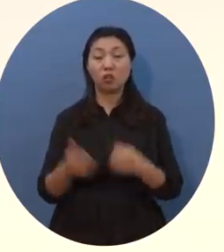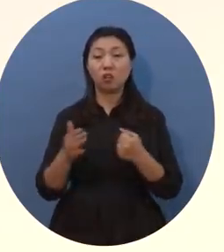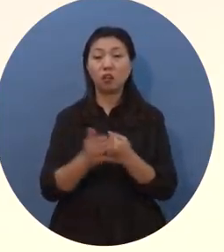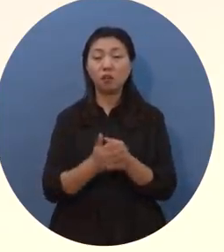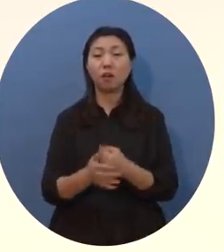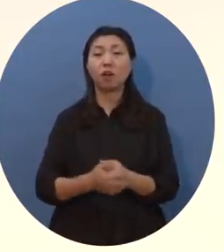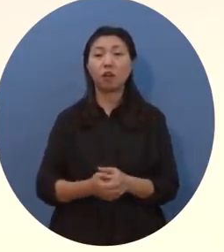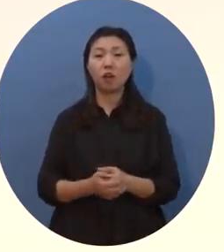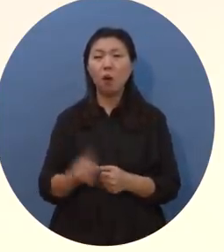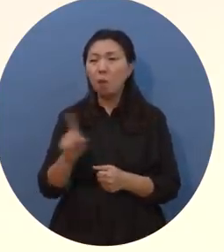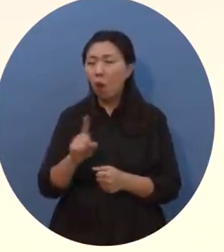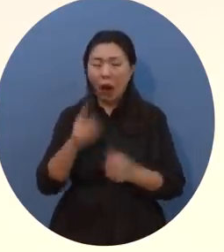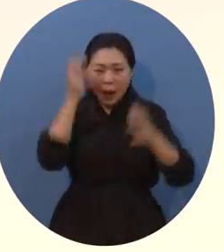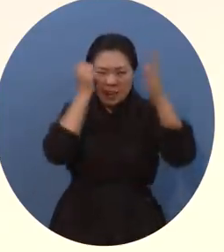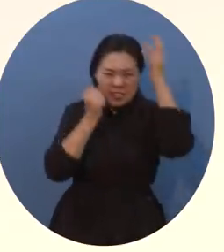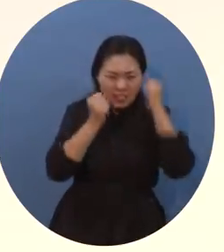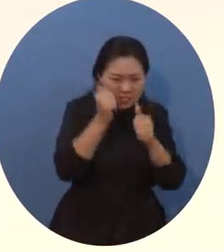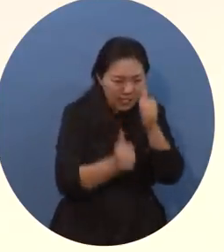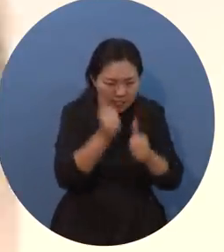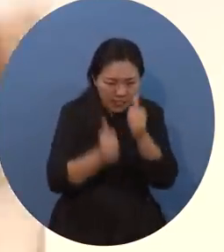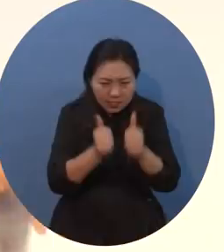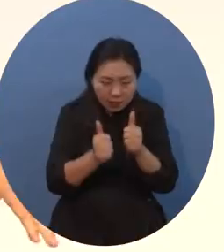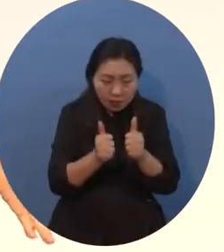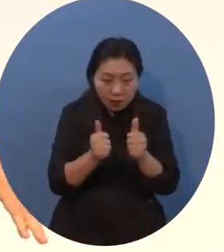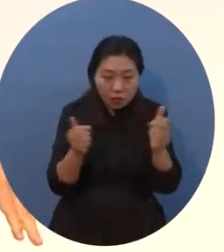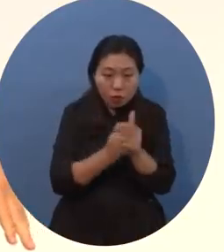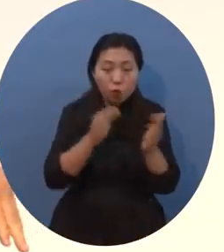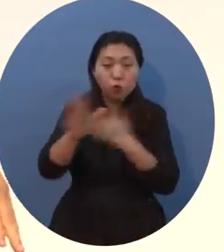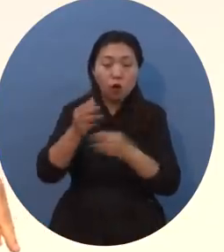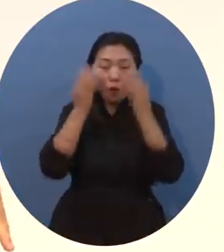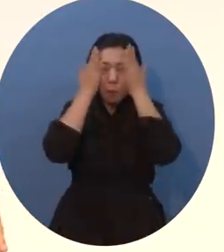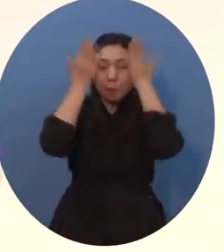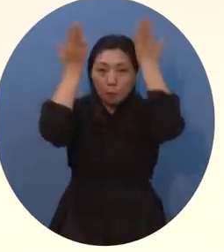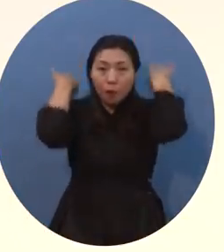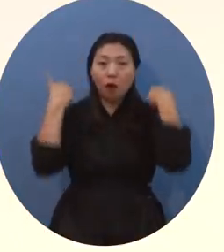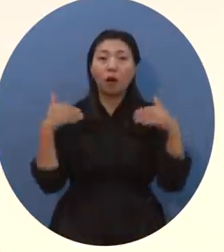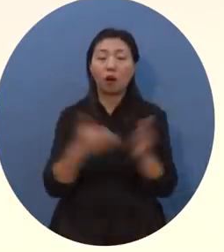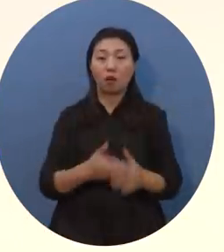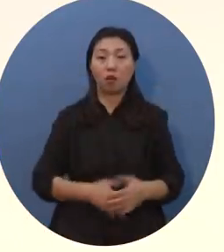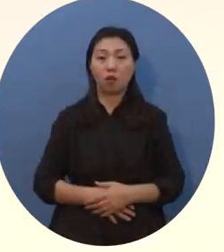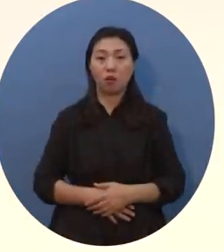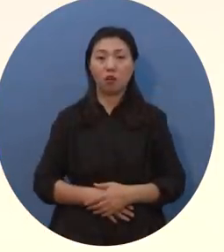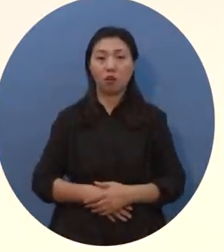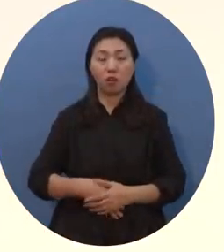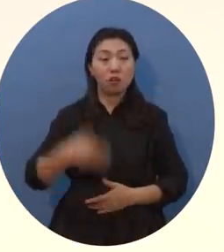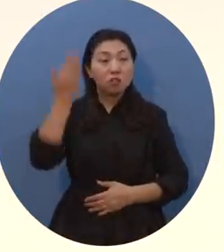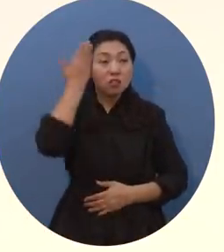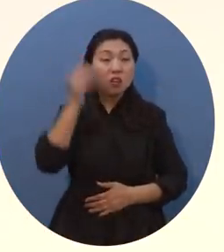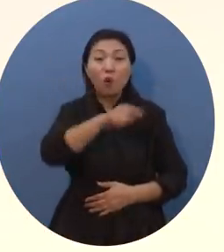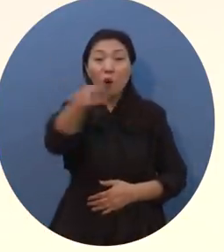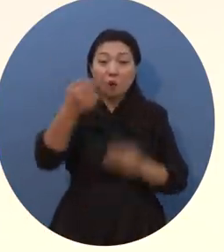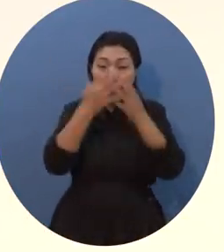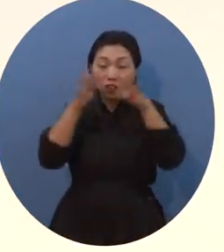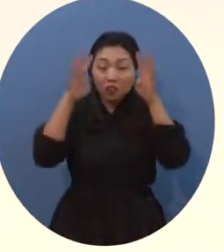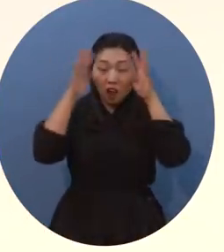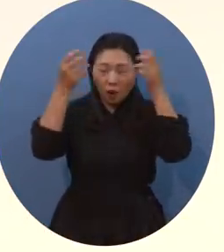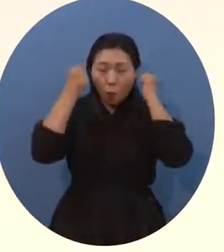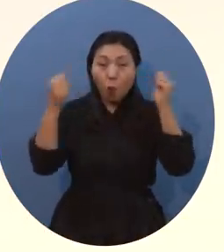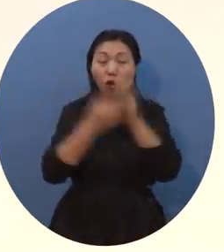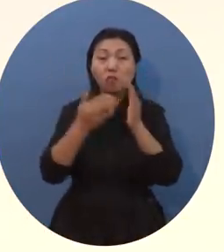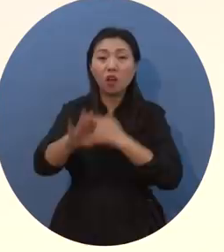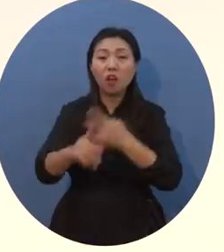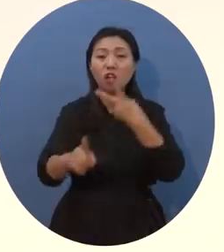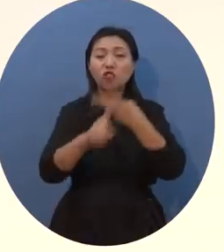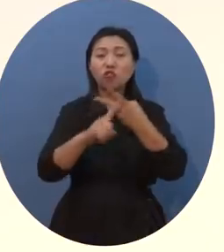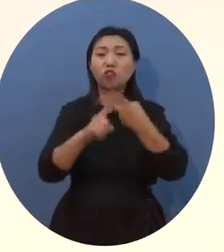그러니까 뭘 외워가지고 시험치고 그걸 쓰레기통에 버려버린단 말이에요, 지식을. 그러니까 여기 지금 대학 나왔는데도 물어보면 중학교 수준